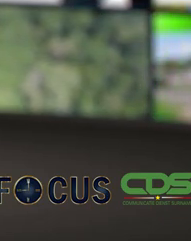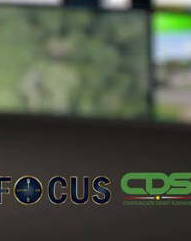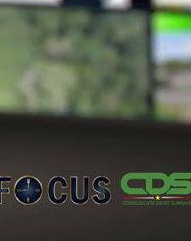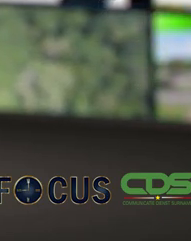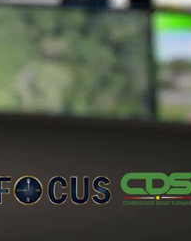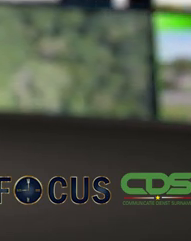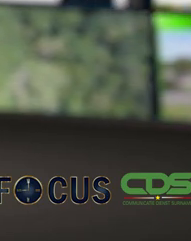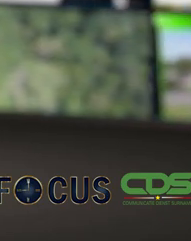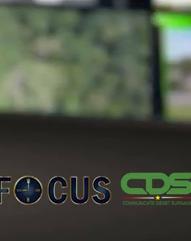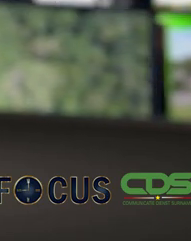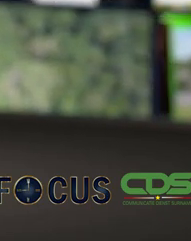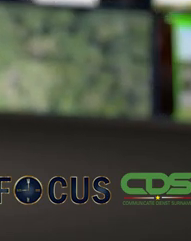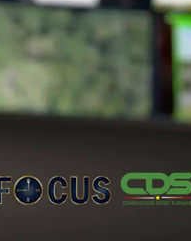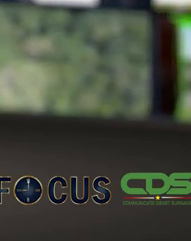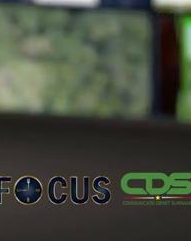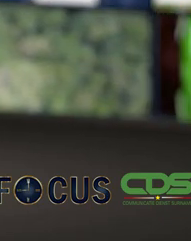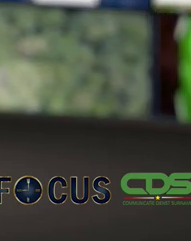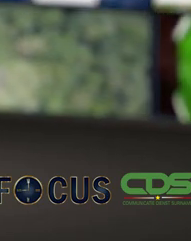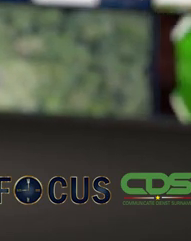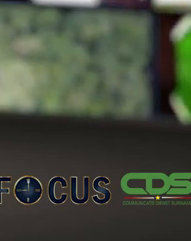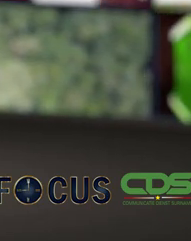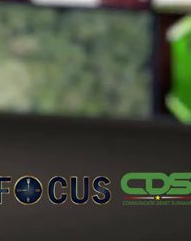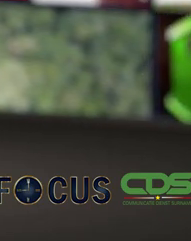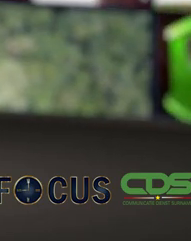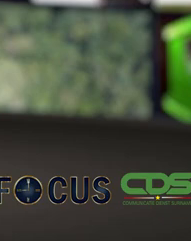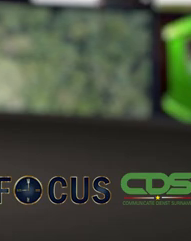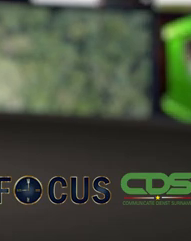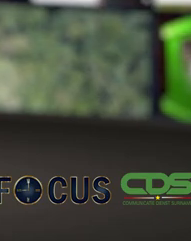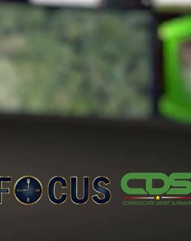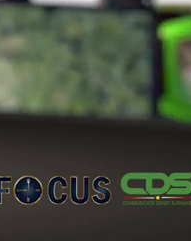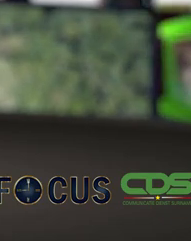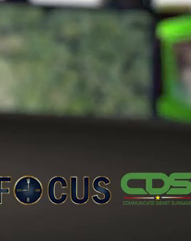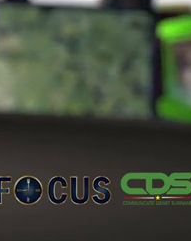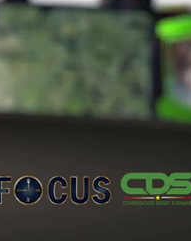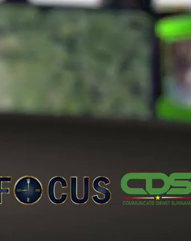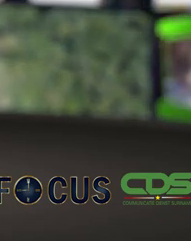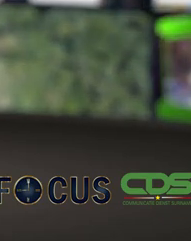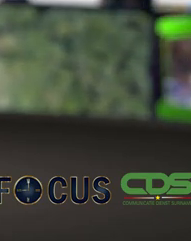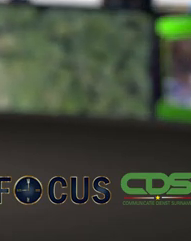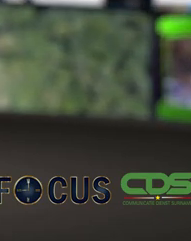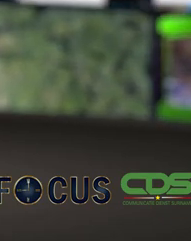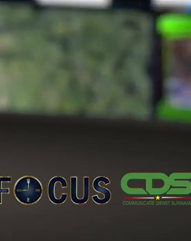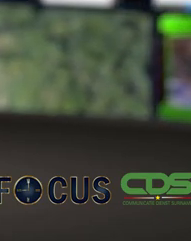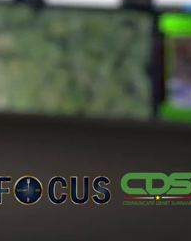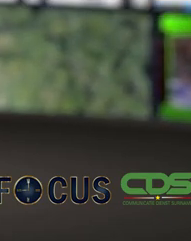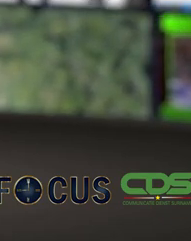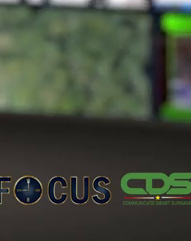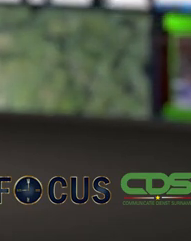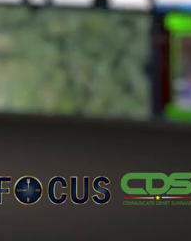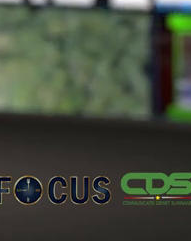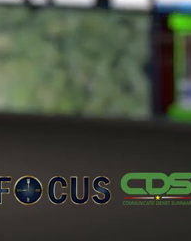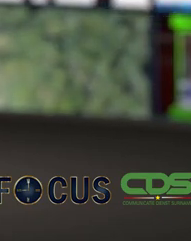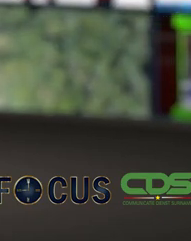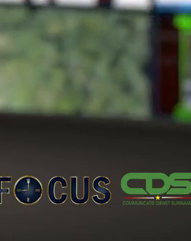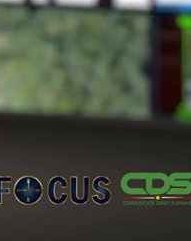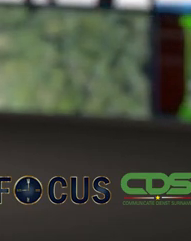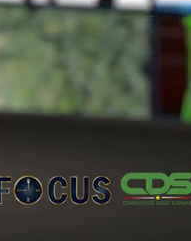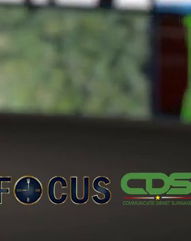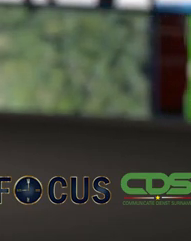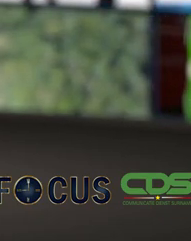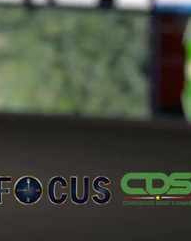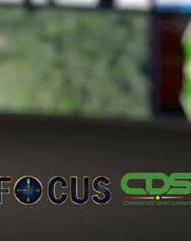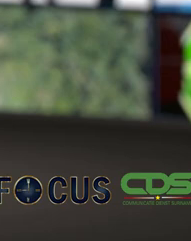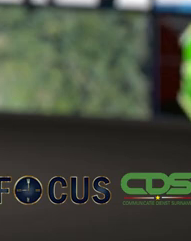tarief. Deze informatie verschafte minister Albert Jubitana van Transport, Communicatie en Toerisme op de persconferentie van